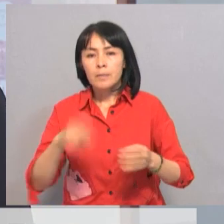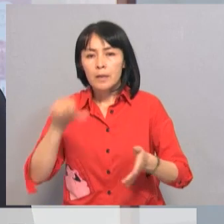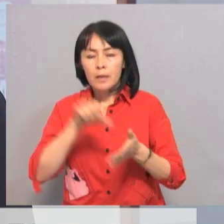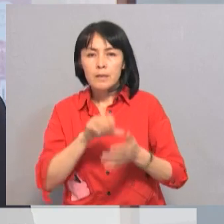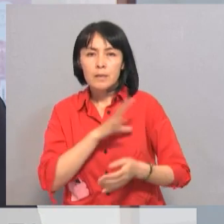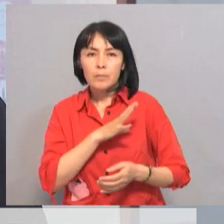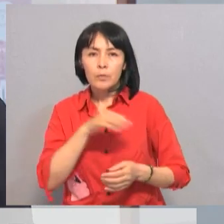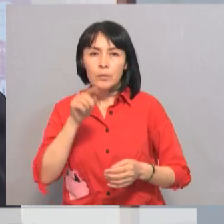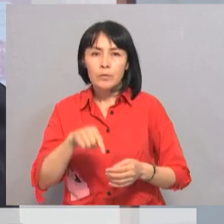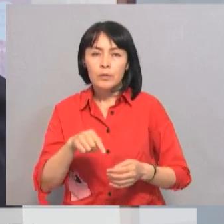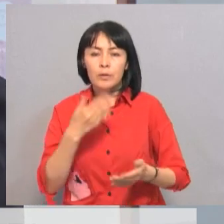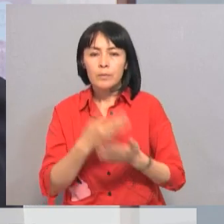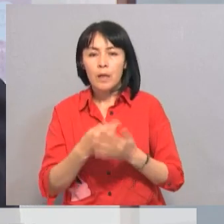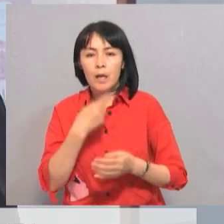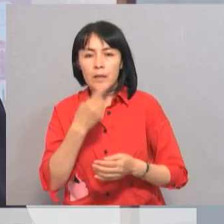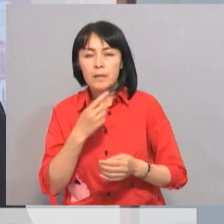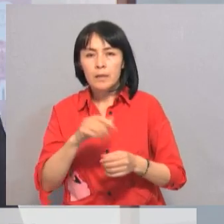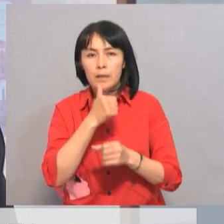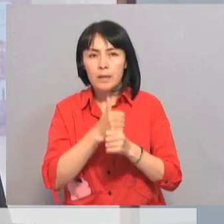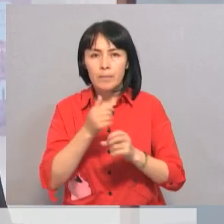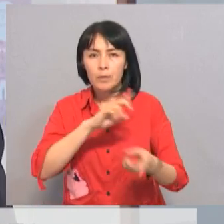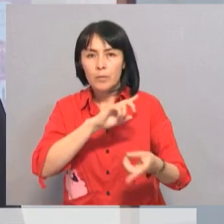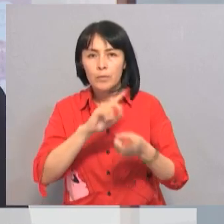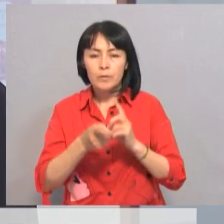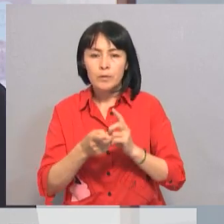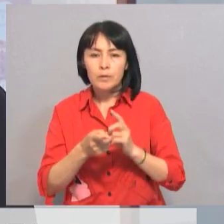қатысты. Ол жерде енді ең басты өзгеріс